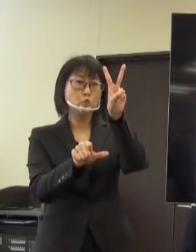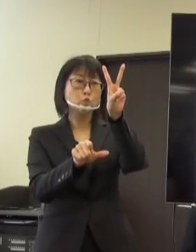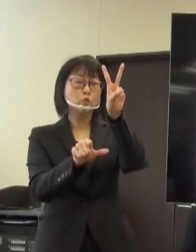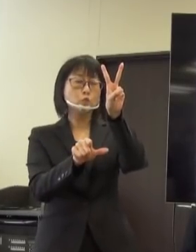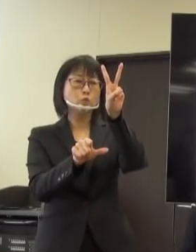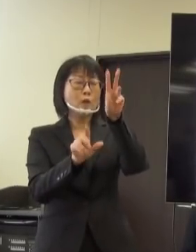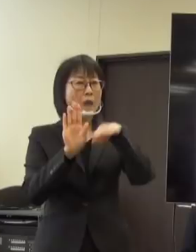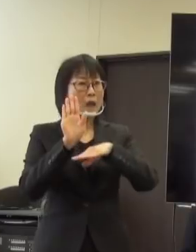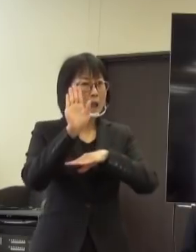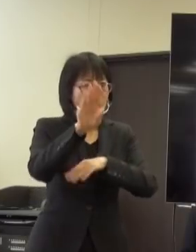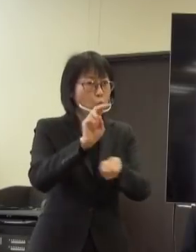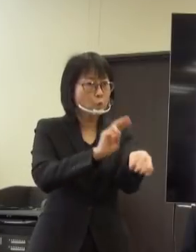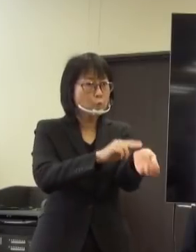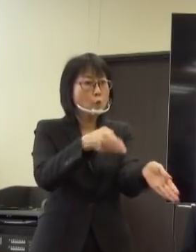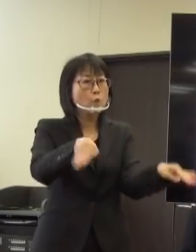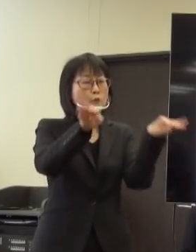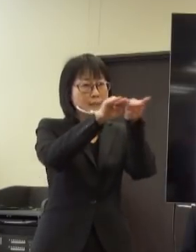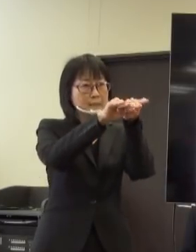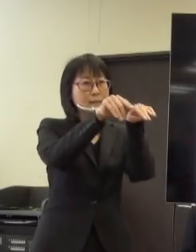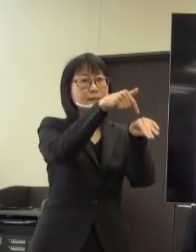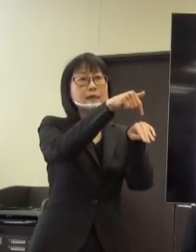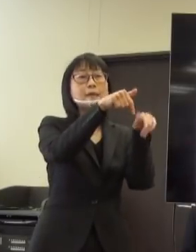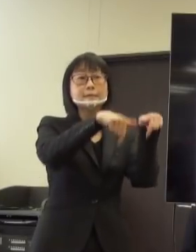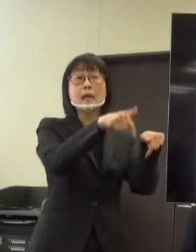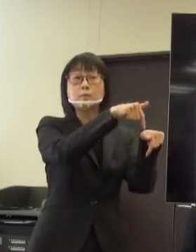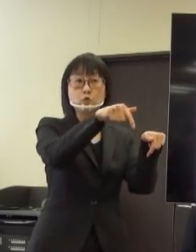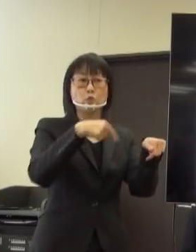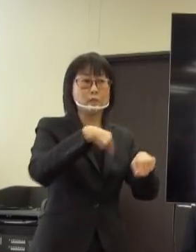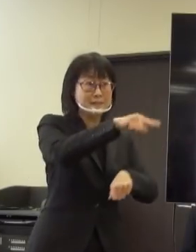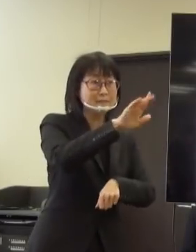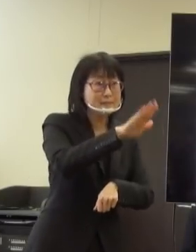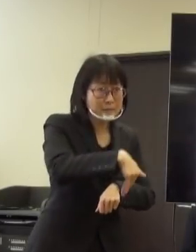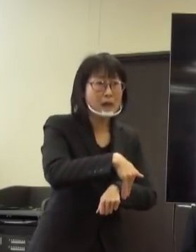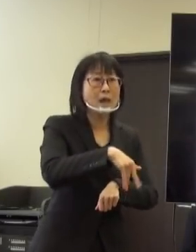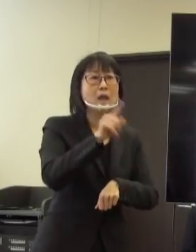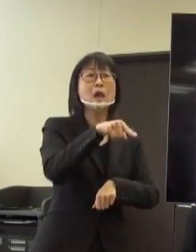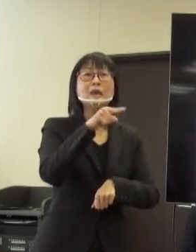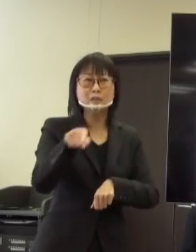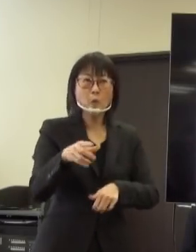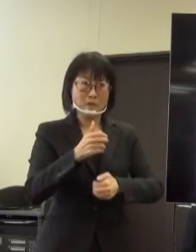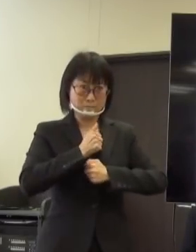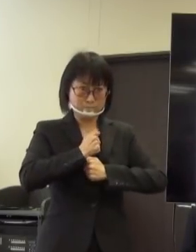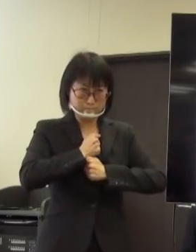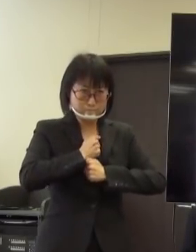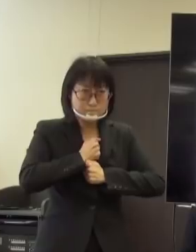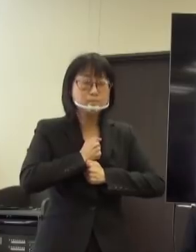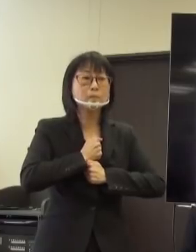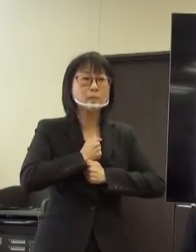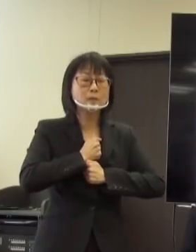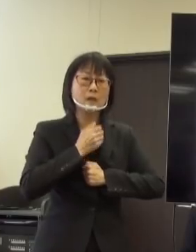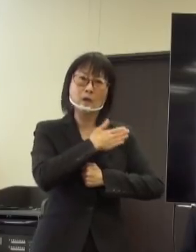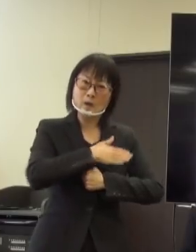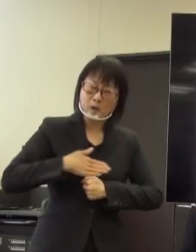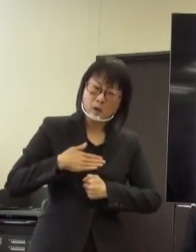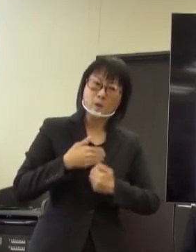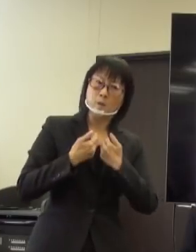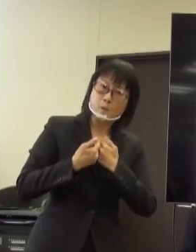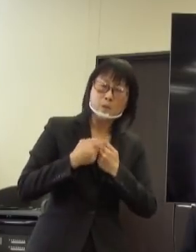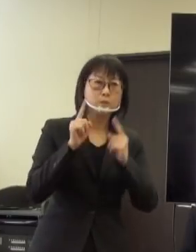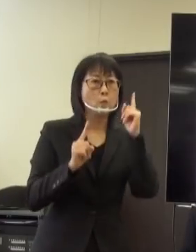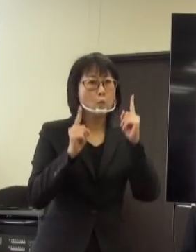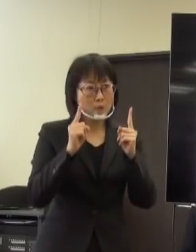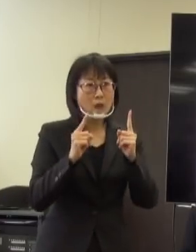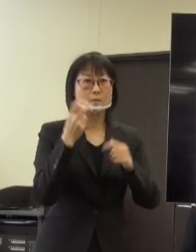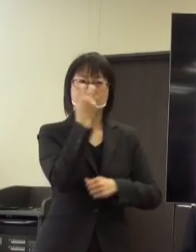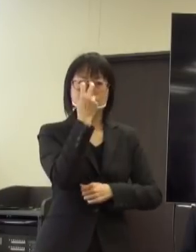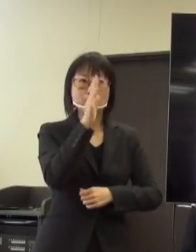した注意をお願いし、かつご相談いただければと思っております。まあ、その他不安な方におかれまして